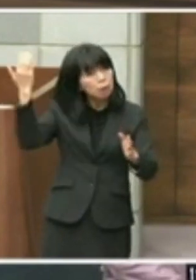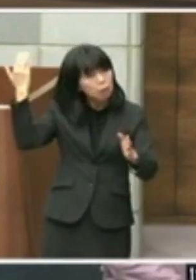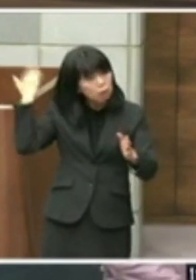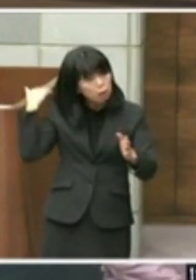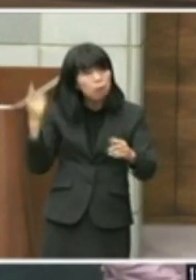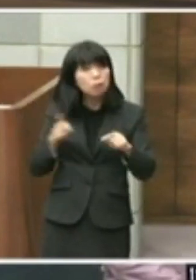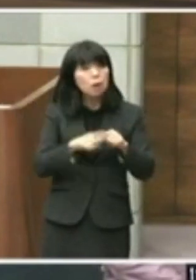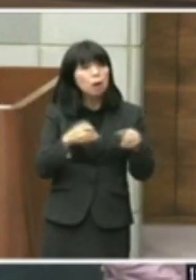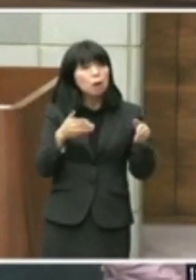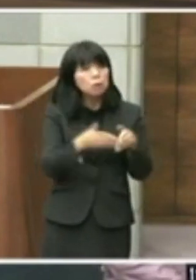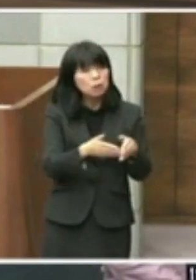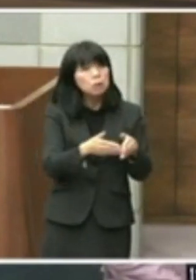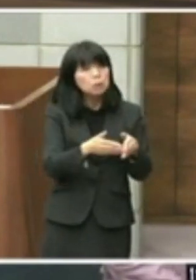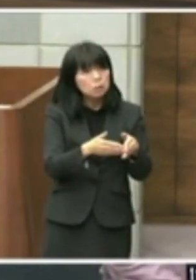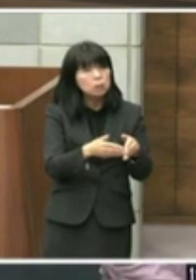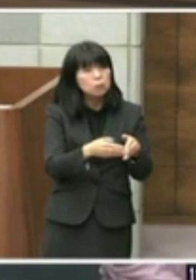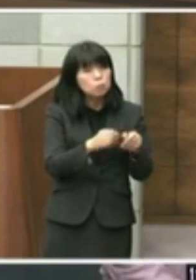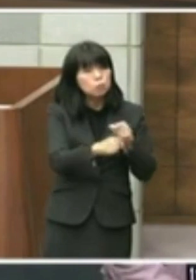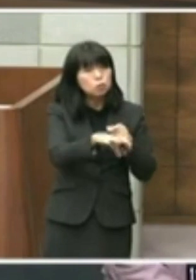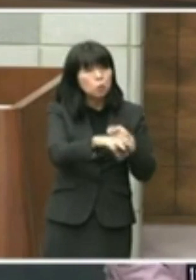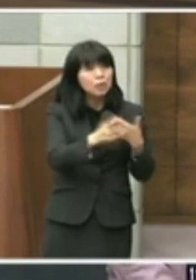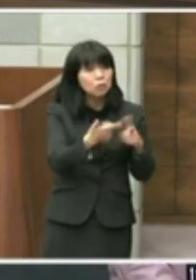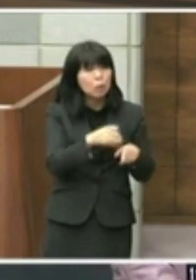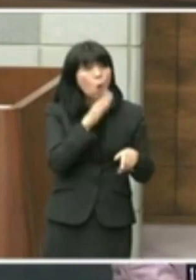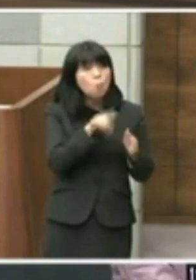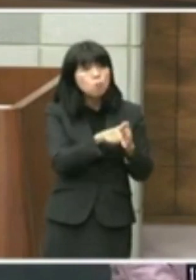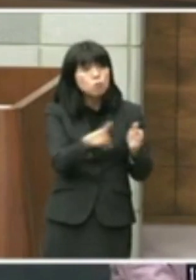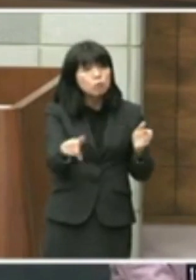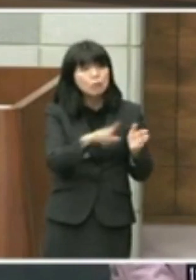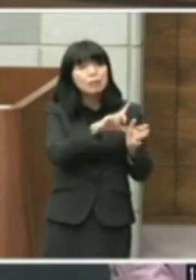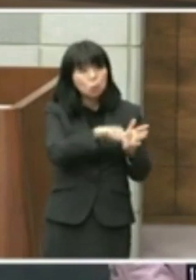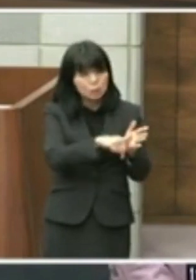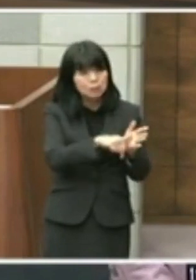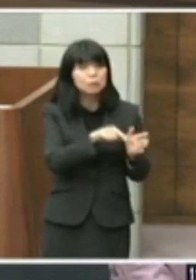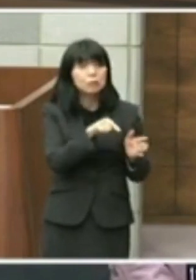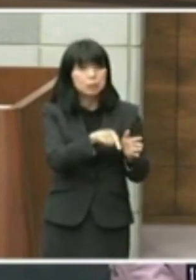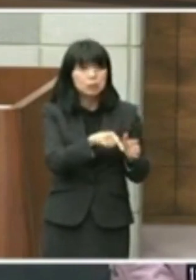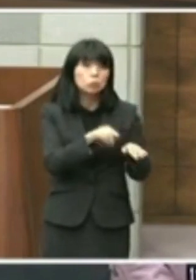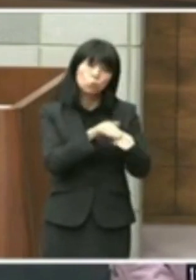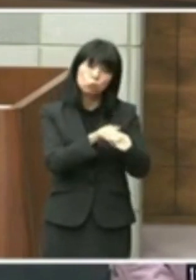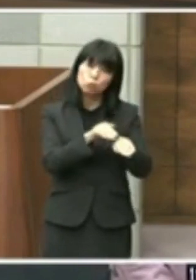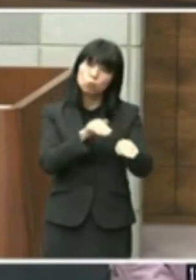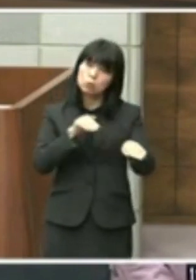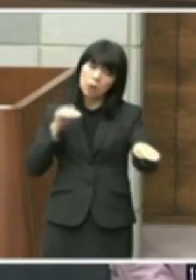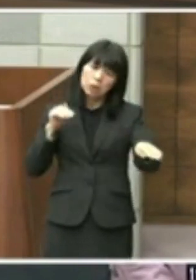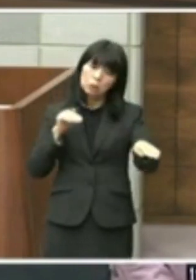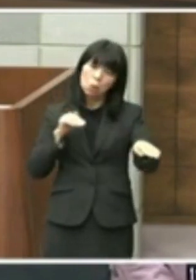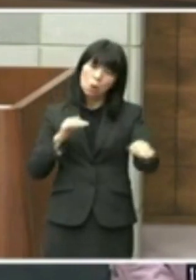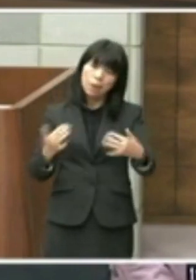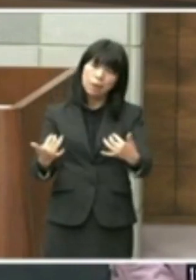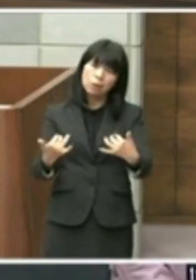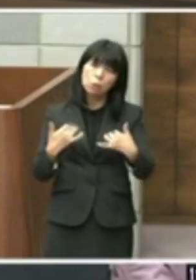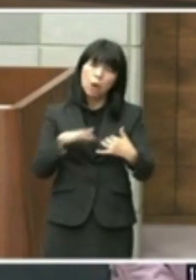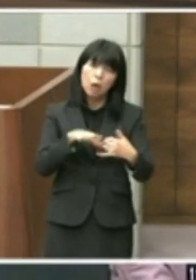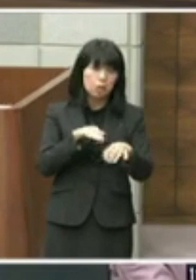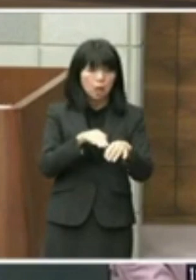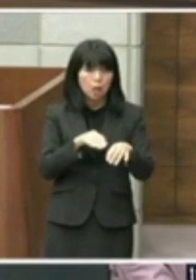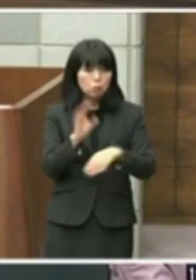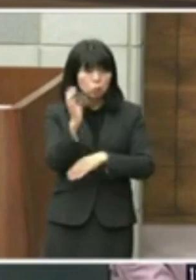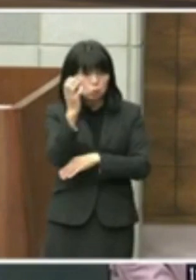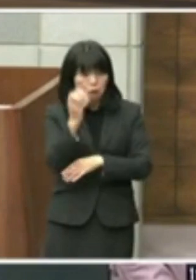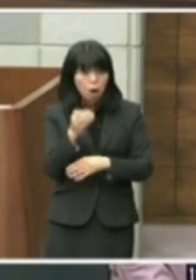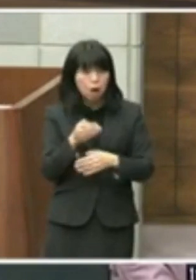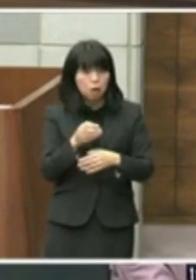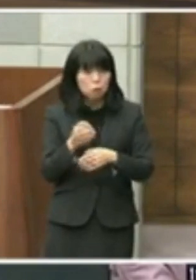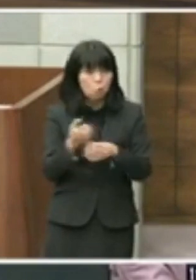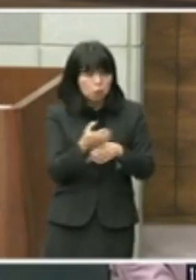文書が消防本部やった時代まで遡ってですね、この渋滞の影響を受けて緊急車両が出動できなかったという事